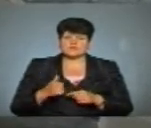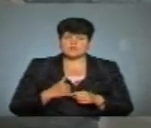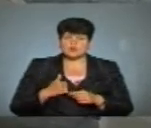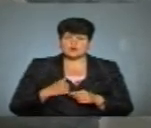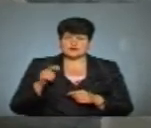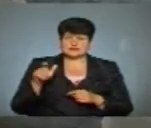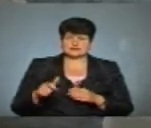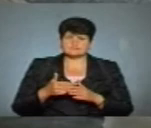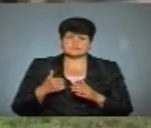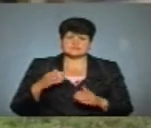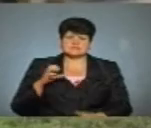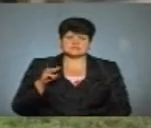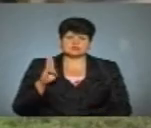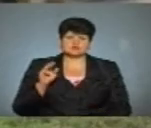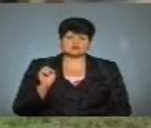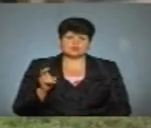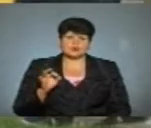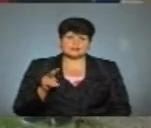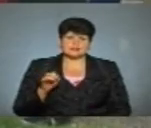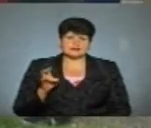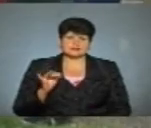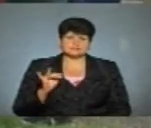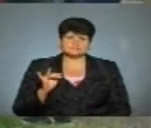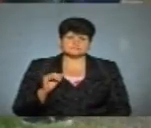від Сташу Кулену.